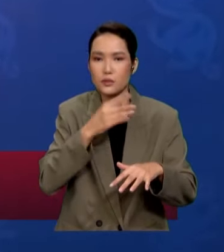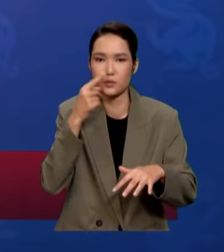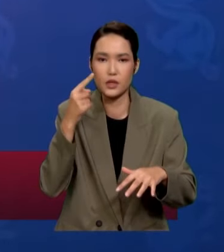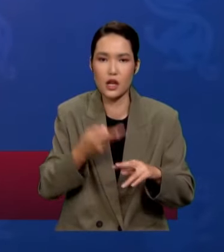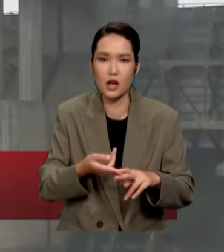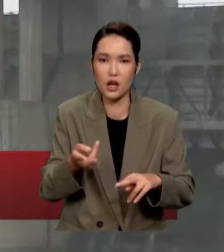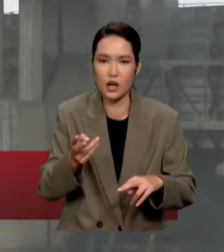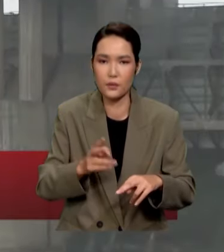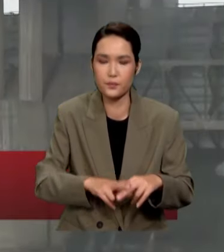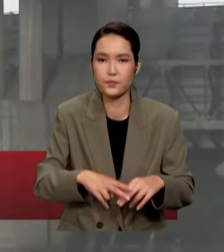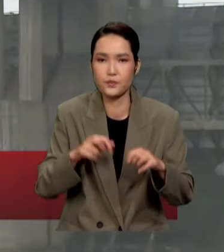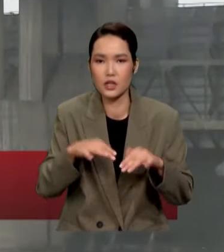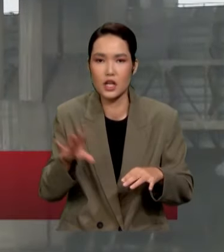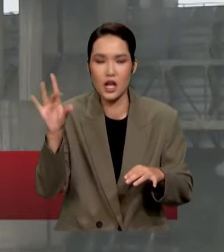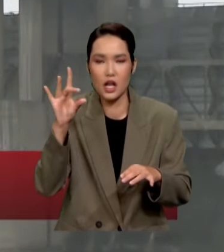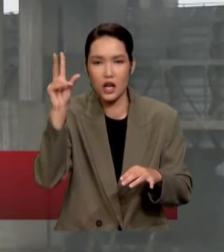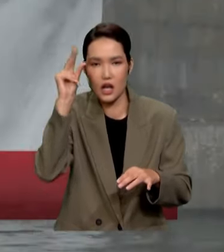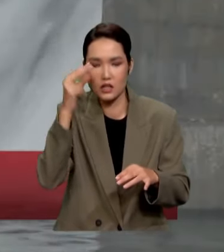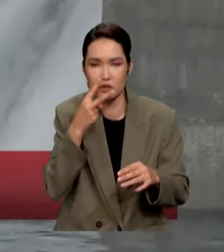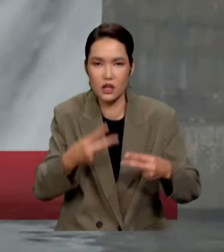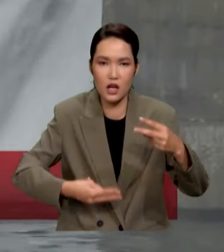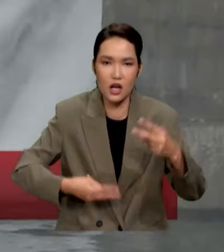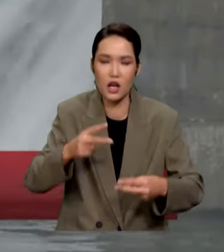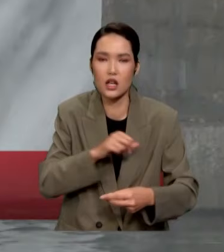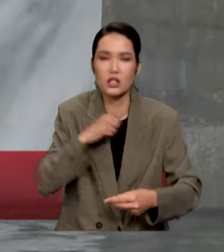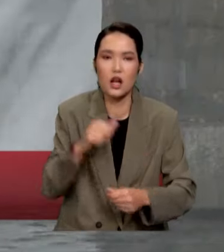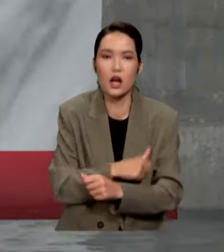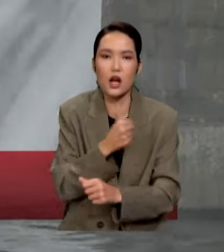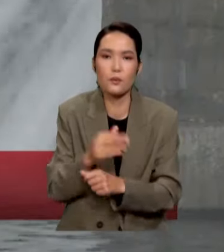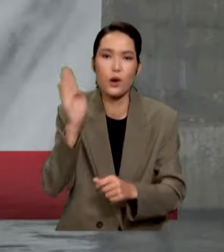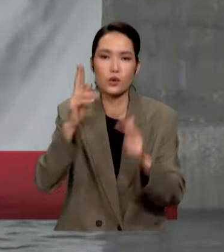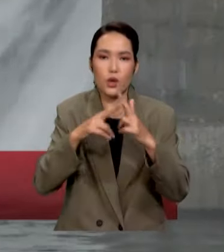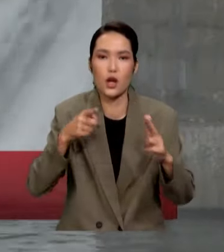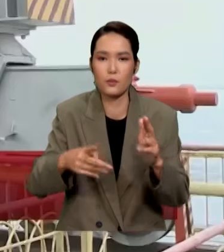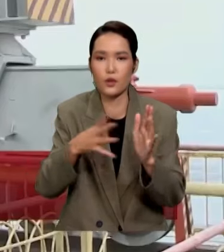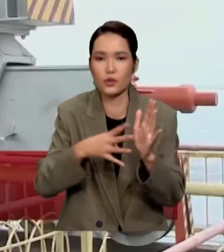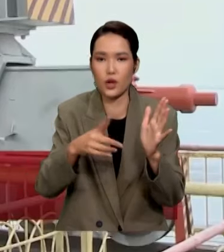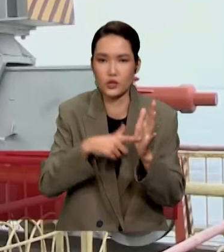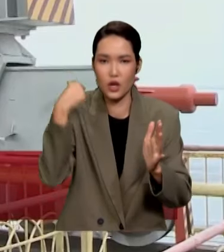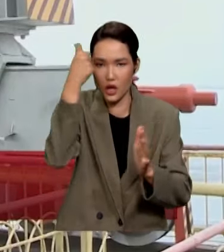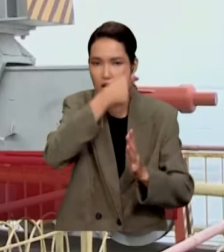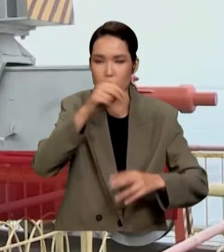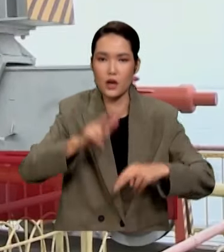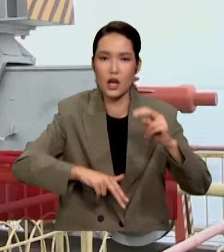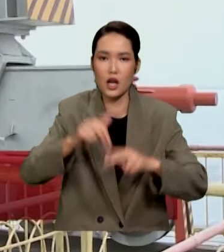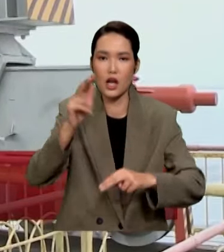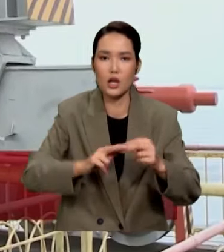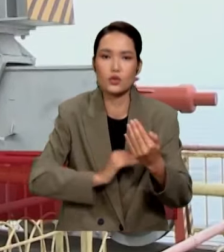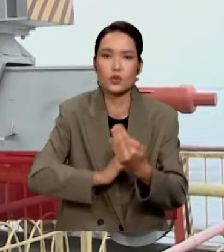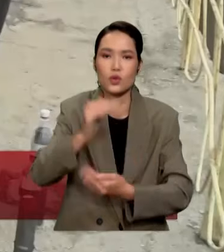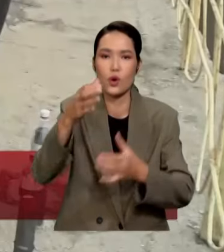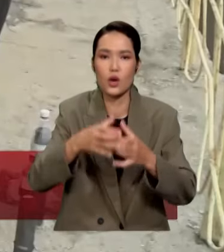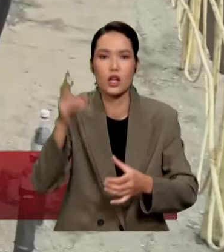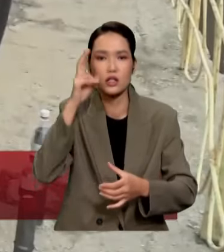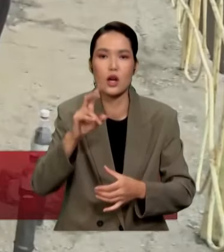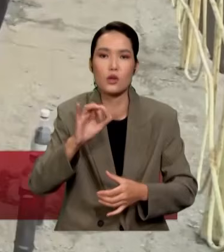суының сценарий бойынша өтеді. Бүгінде аймақтағы ең басты су қоймалары саналатын 1970 жылдары салынған Жоғары Тобыл мен